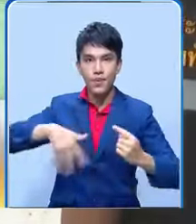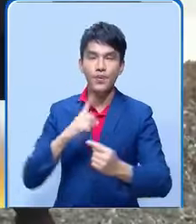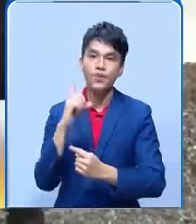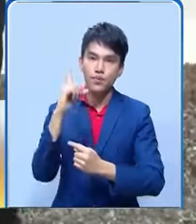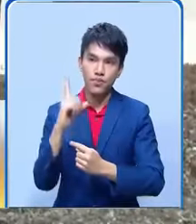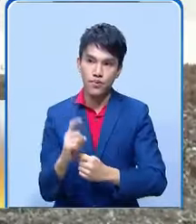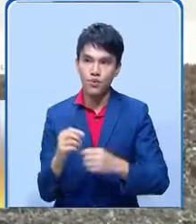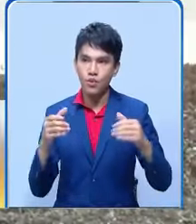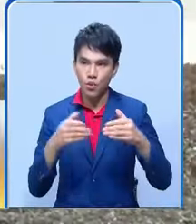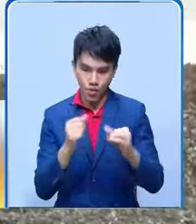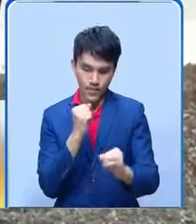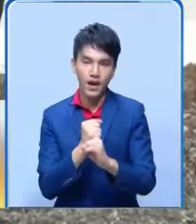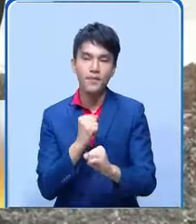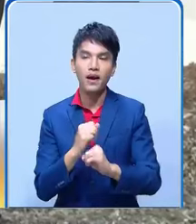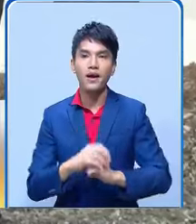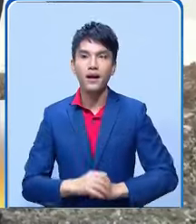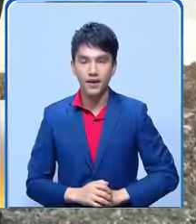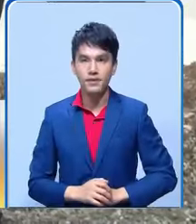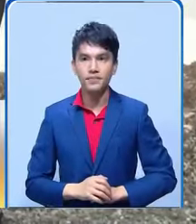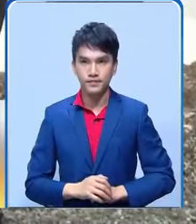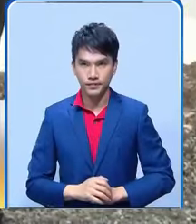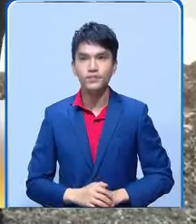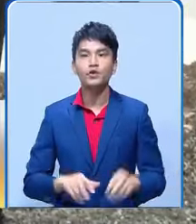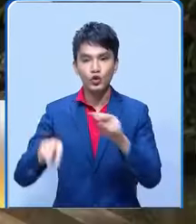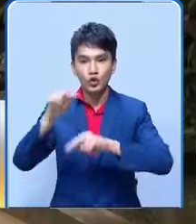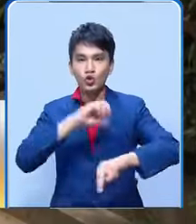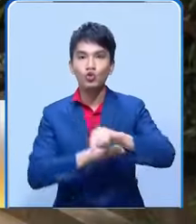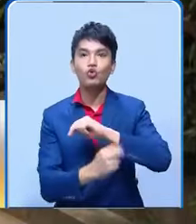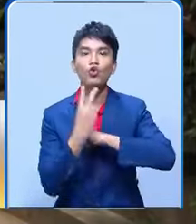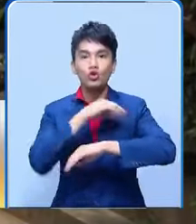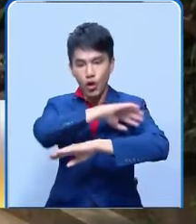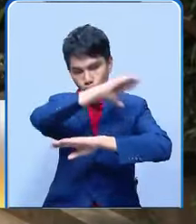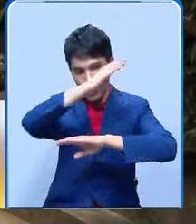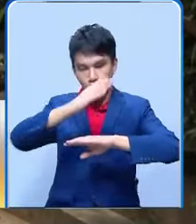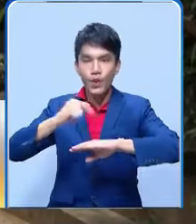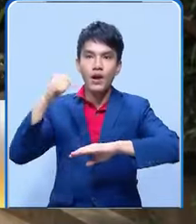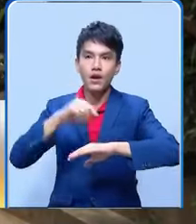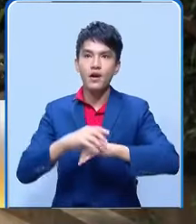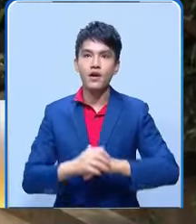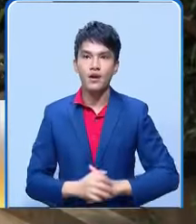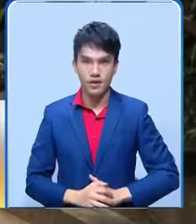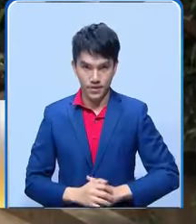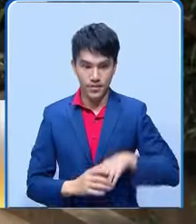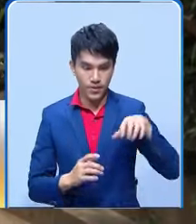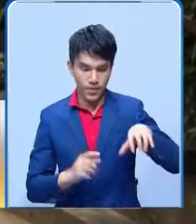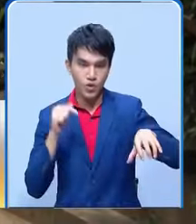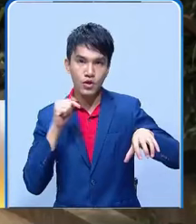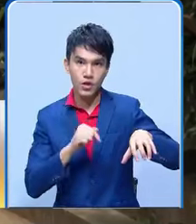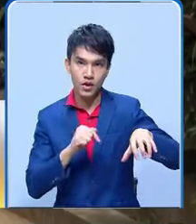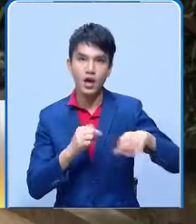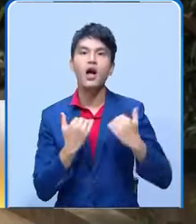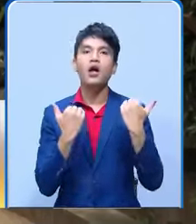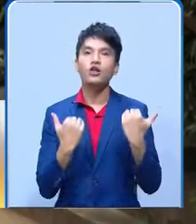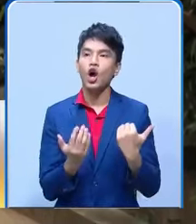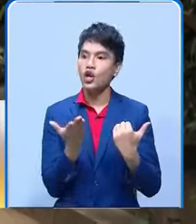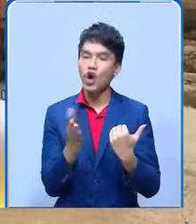พร้อมคณะทำงานค่ะก็ลงพื้นที่ไปตรวจสอบยอดเขาหน้าเกิดหลังพระใหญ่ซึ่งเป็นจุดที่ยังไม่มีการอนุญาตนะค